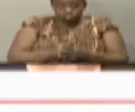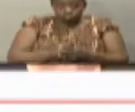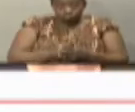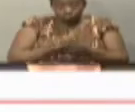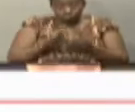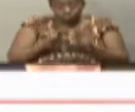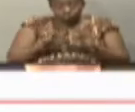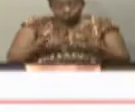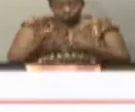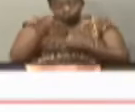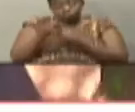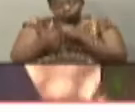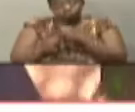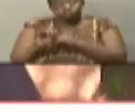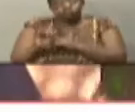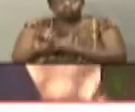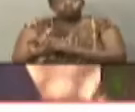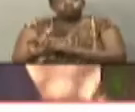okunoonyeza kukoma awo.